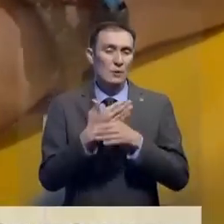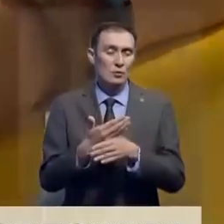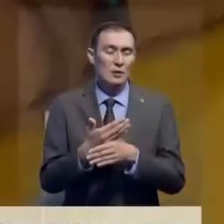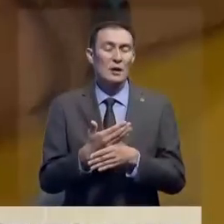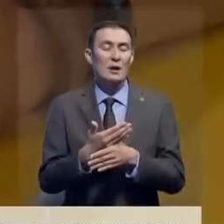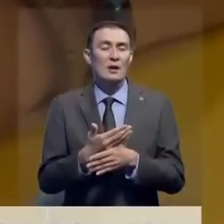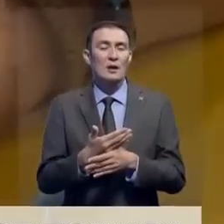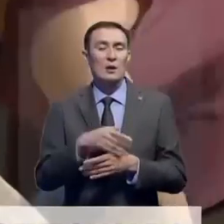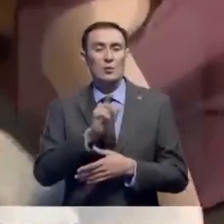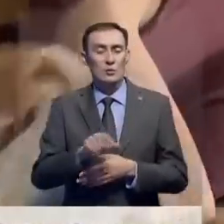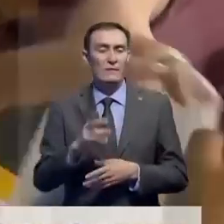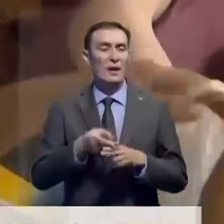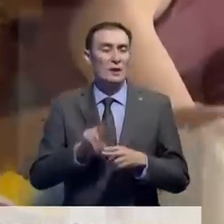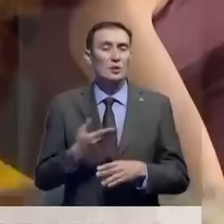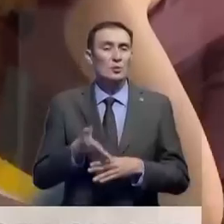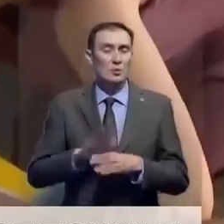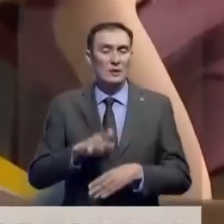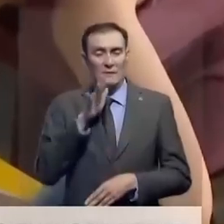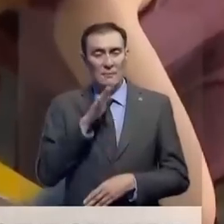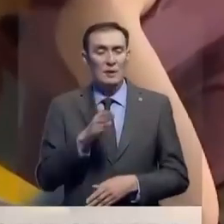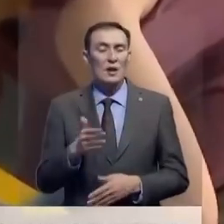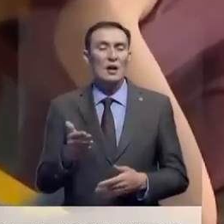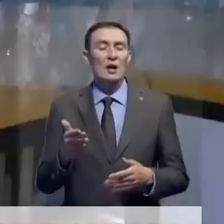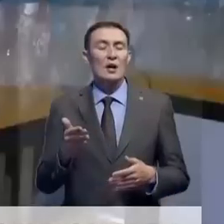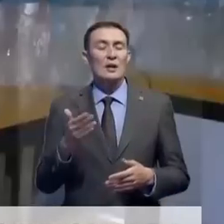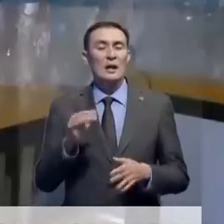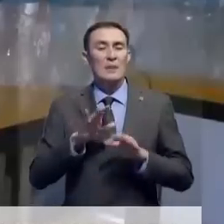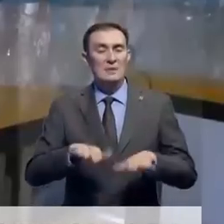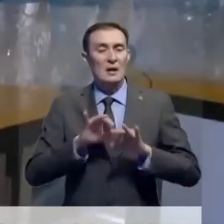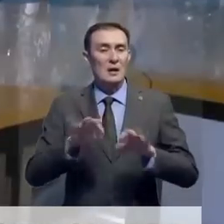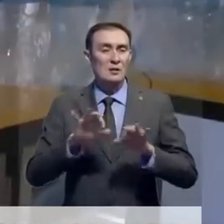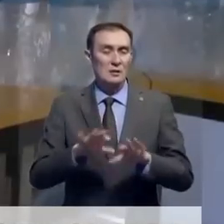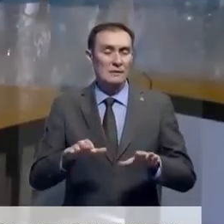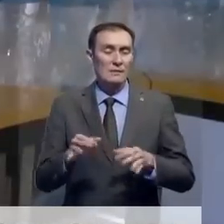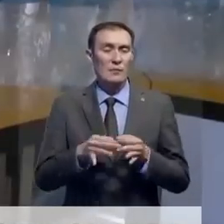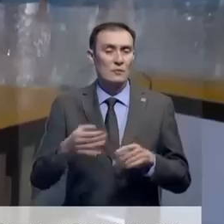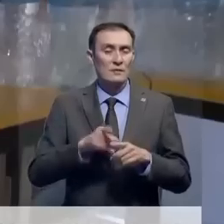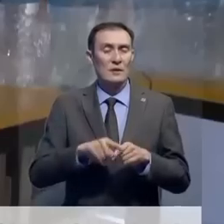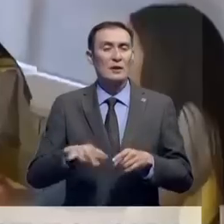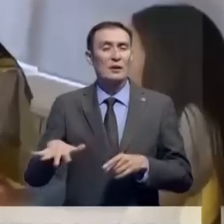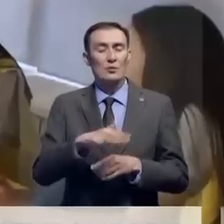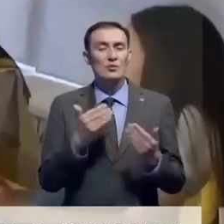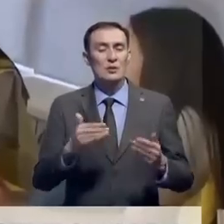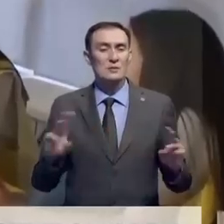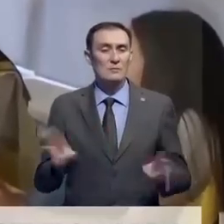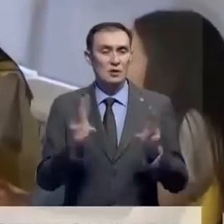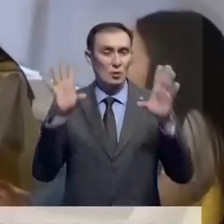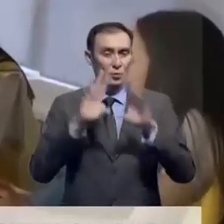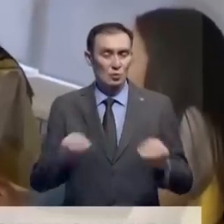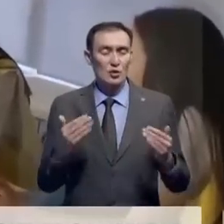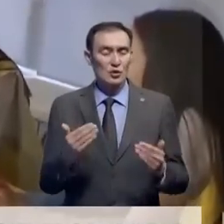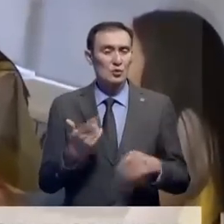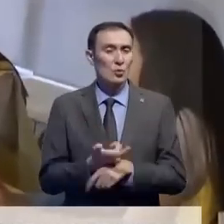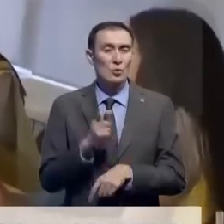аббайцам и огнеборцам в этот трудный час Чем именно на местах разъясняют волонтеры регион где уже несколько дней борются со стихией